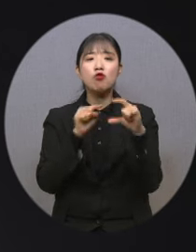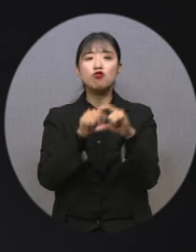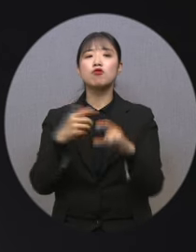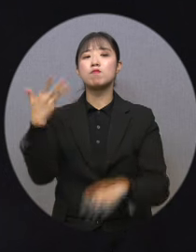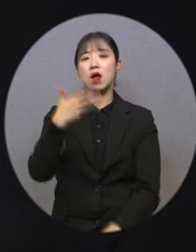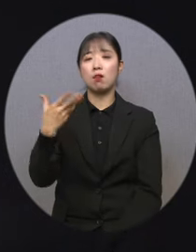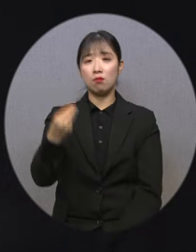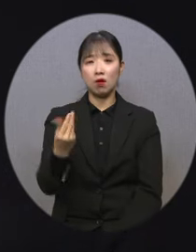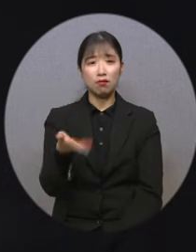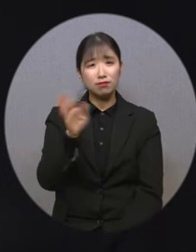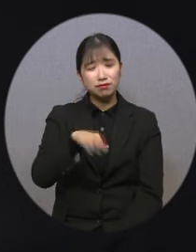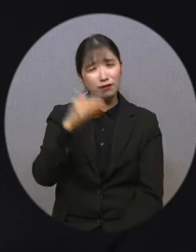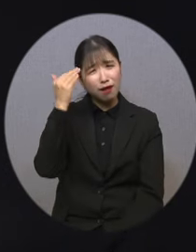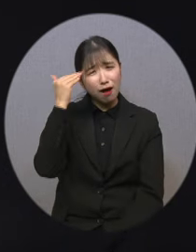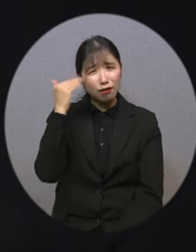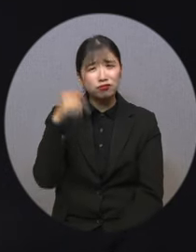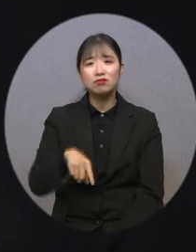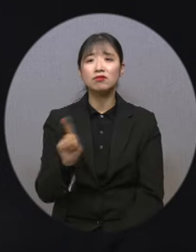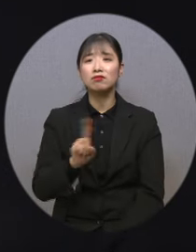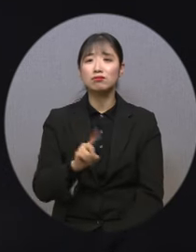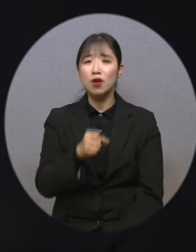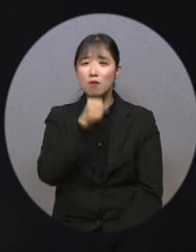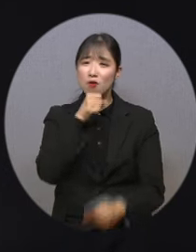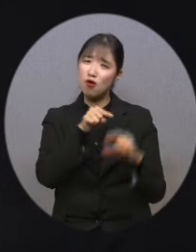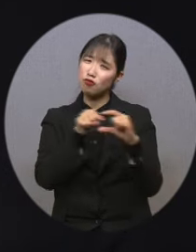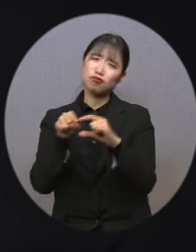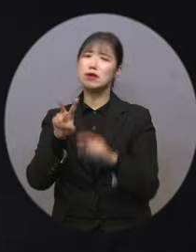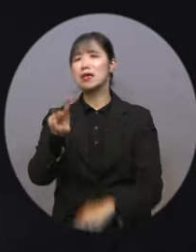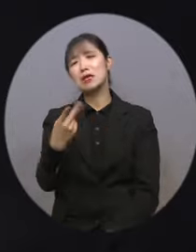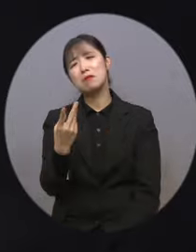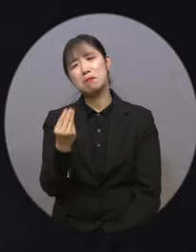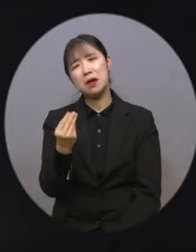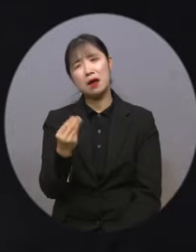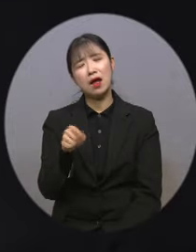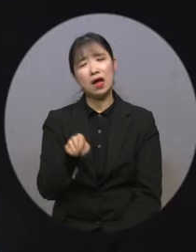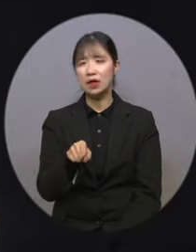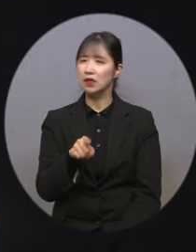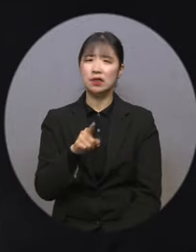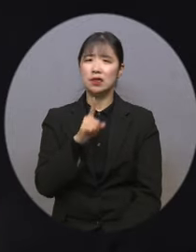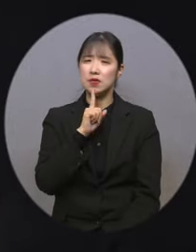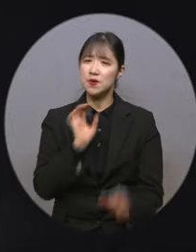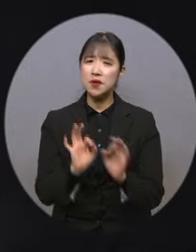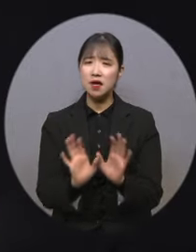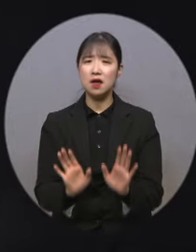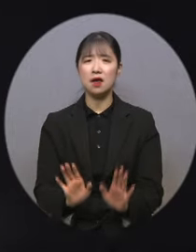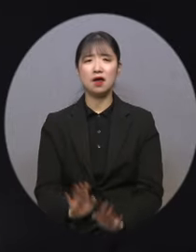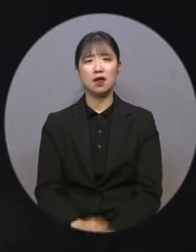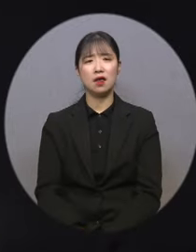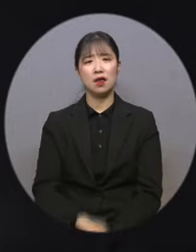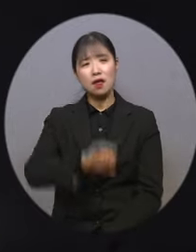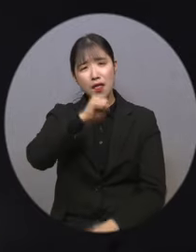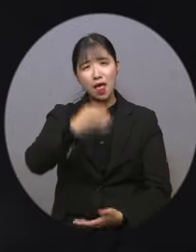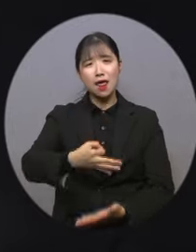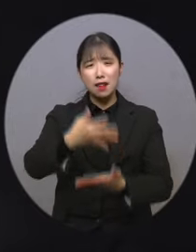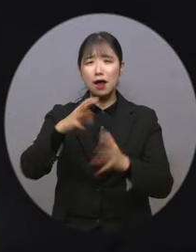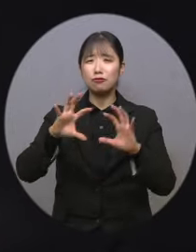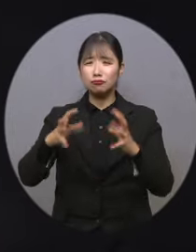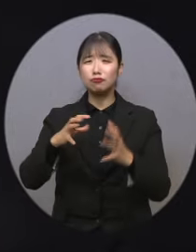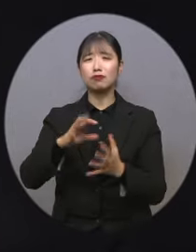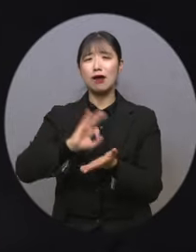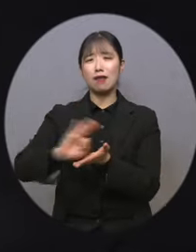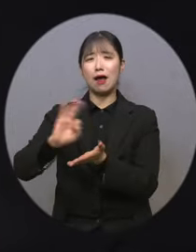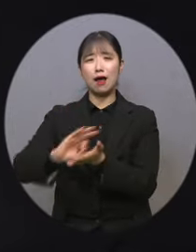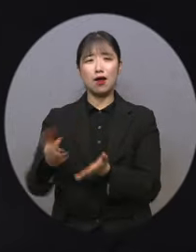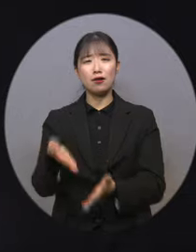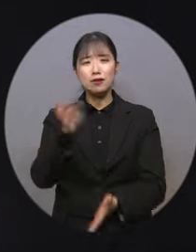편견이 200만 원도 안 돼 이 뭐 하는 겁니까 예산은 국가가 닿았다가 쓰고